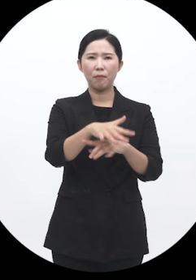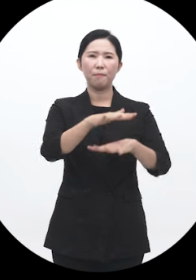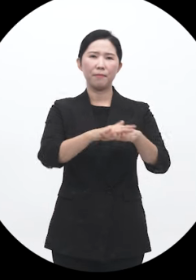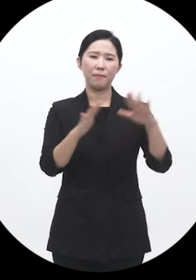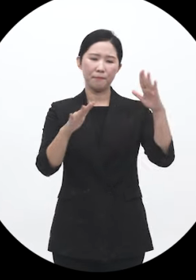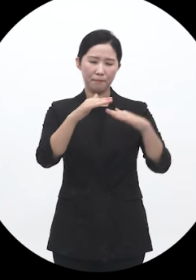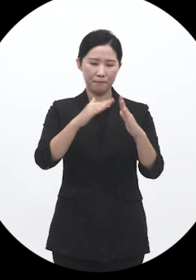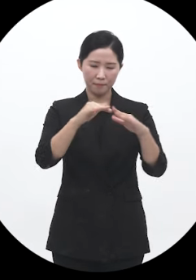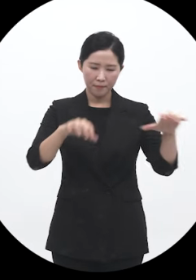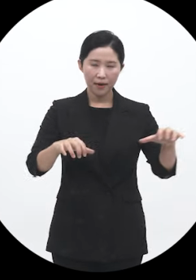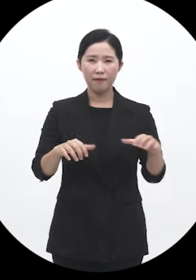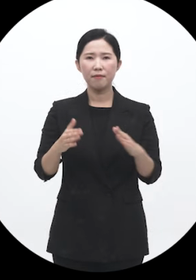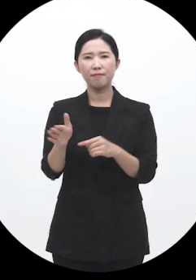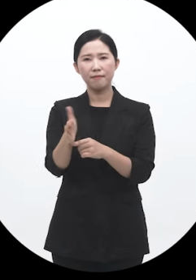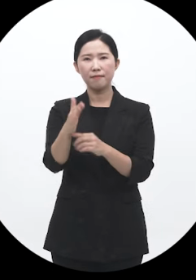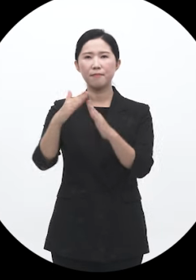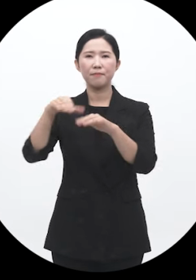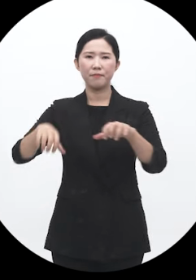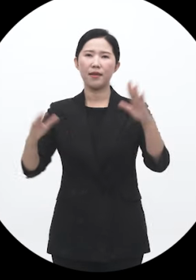학생입니다.